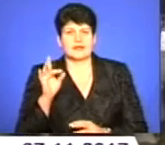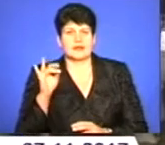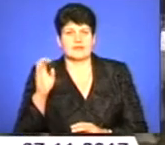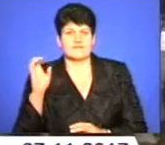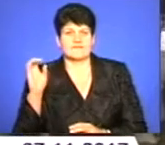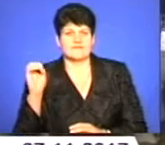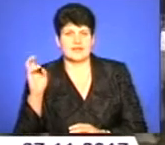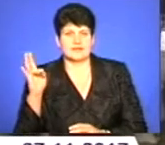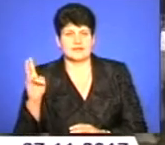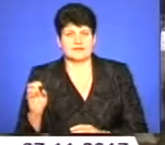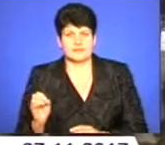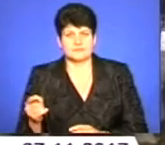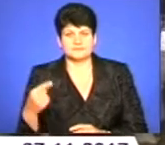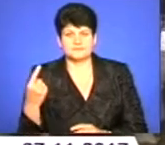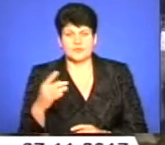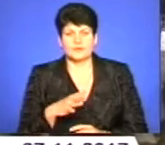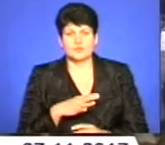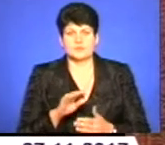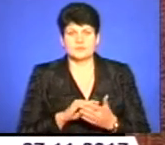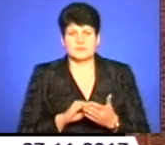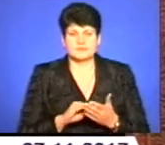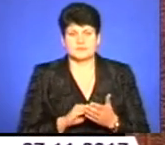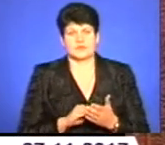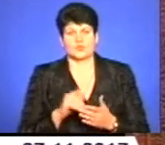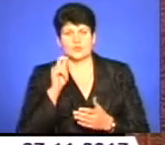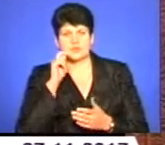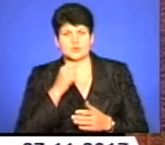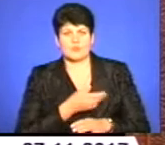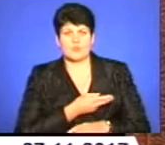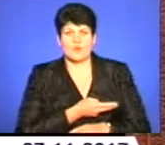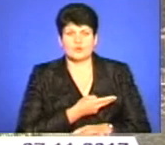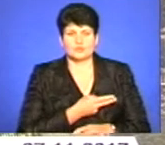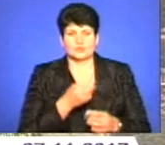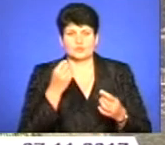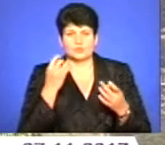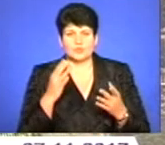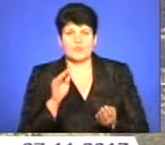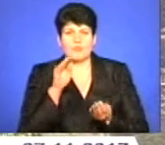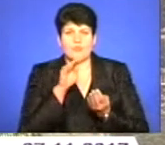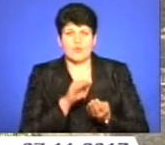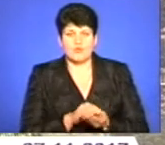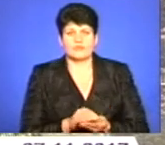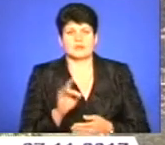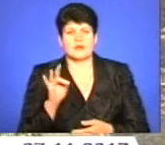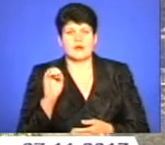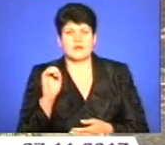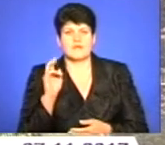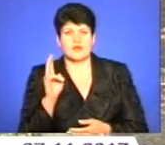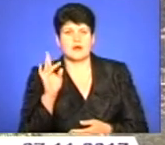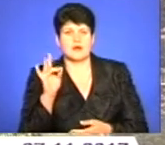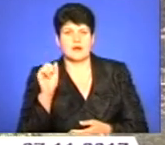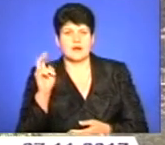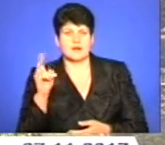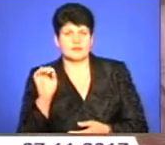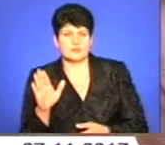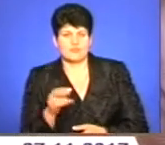Був письменником, літературознавцем, видатним діячем української та польської культур. Похований на Раковицькому цвинтарі у Кракові, Польщі.